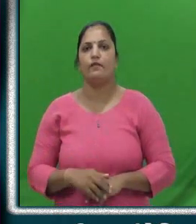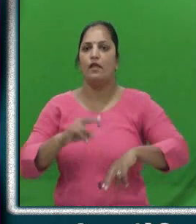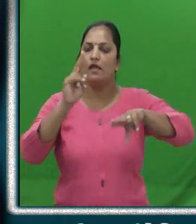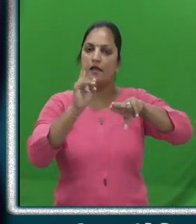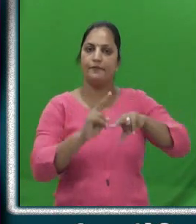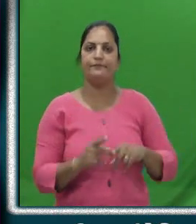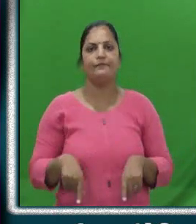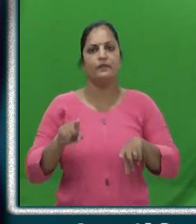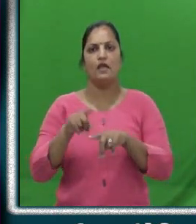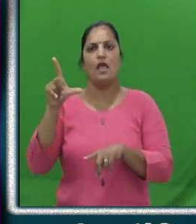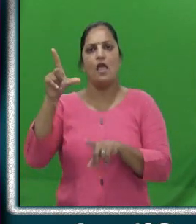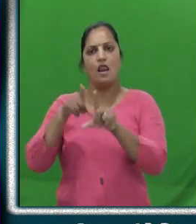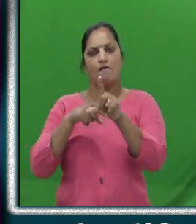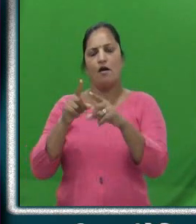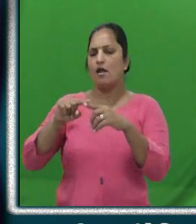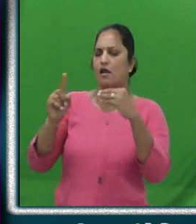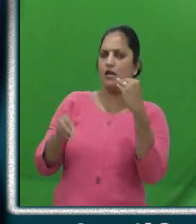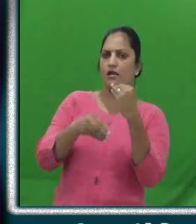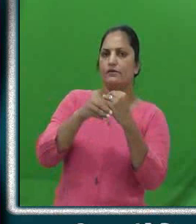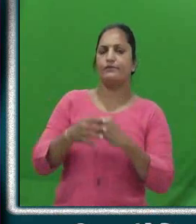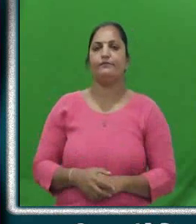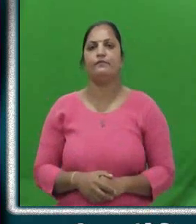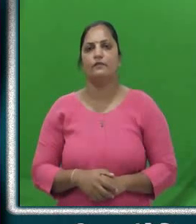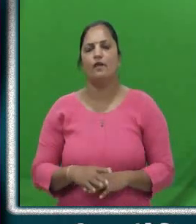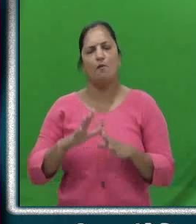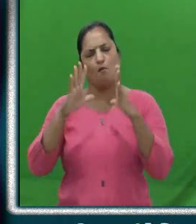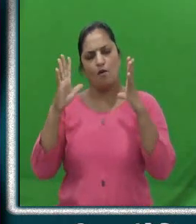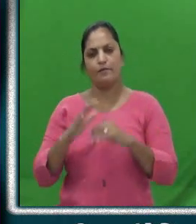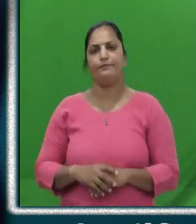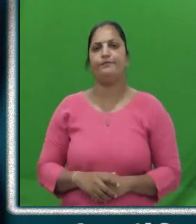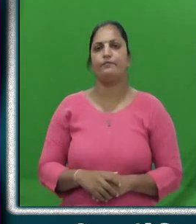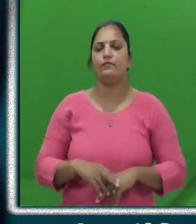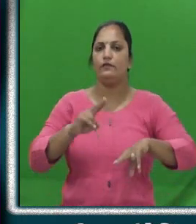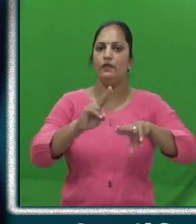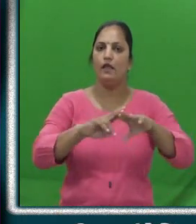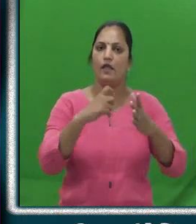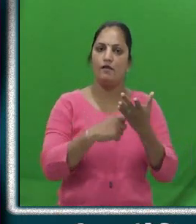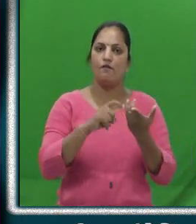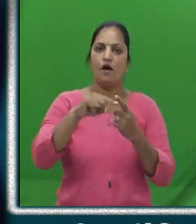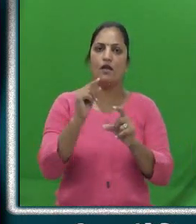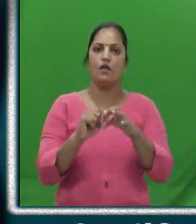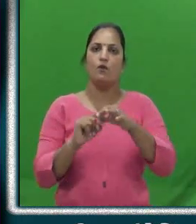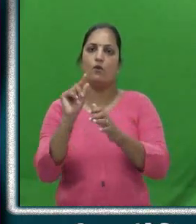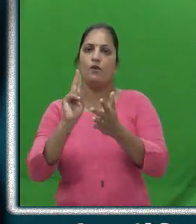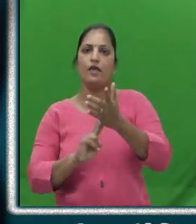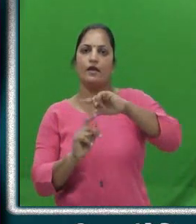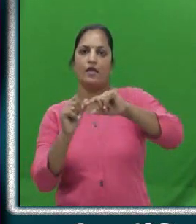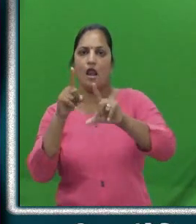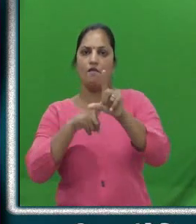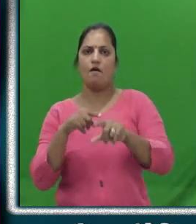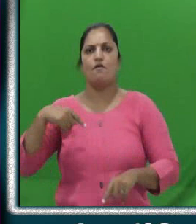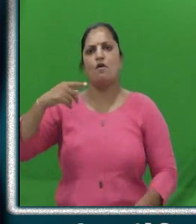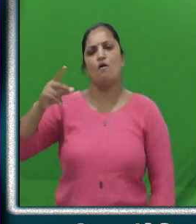મોટે ભાગે. બરાબર. જનરલી એટલે સામાન્ય રીતે, યુઝ્યુઅલી એટલે મોટે ભાગે, ફ્રિક્વન્ટલી એટલે વારંવાર,